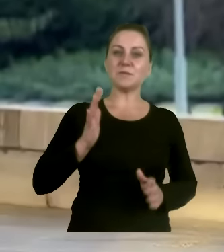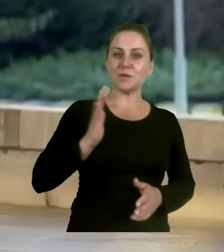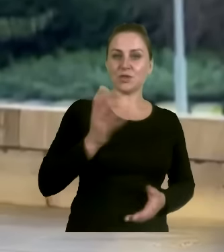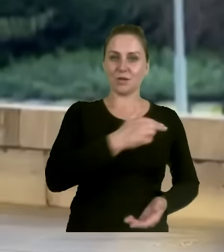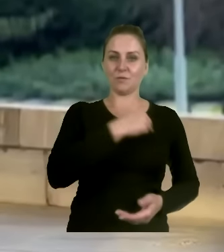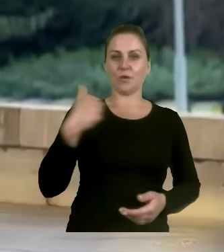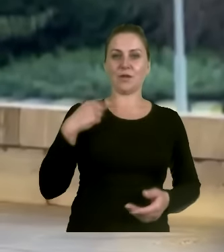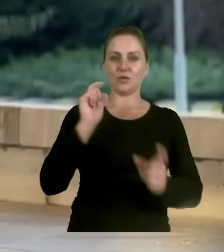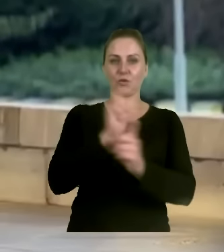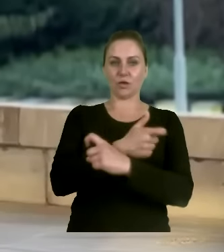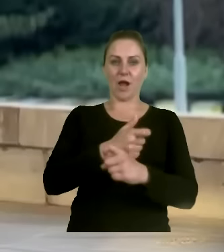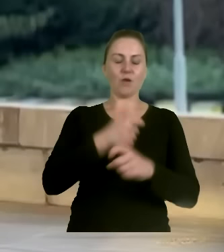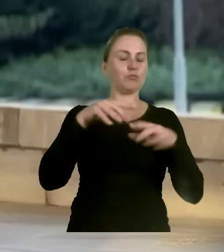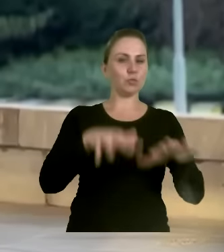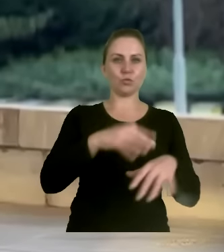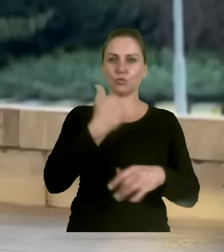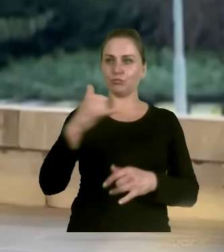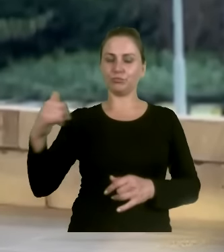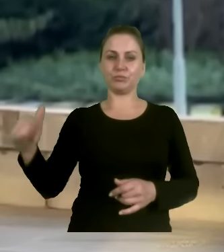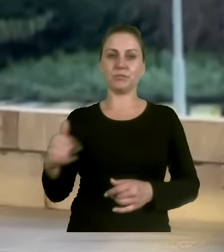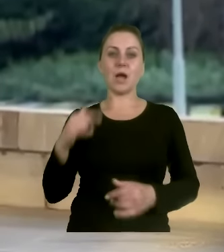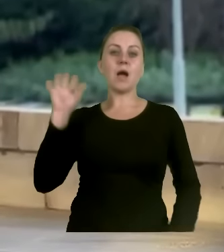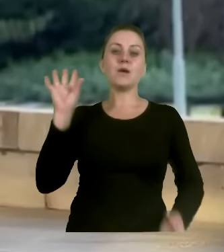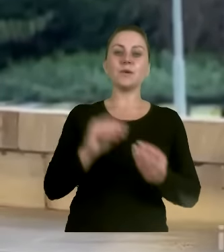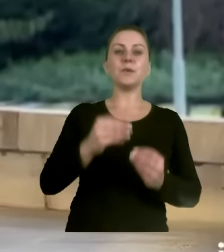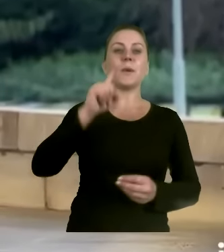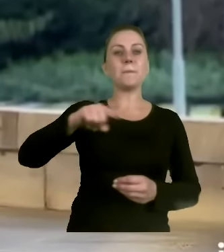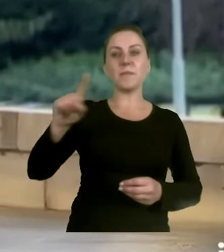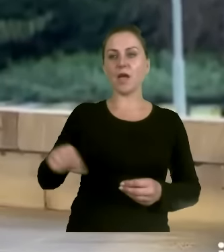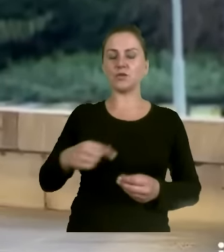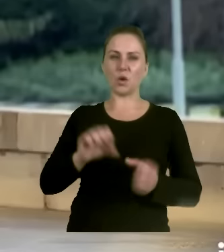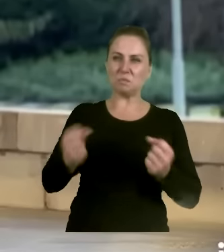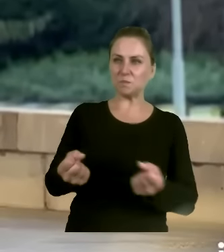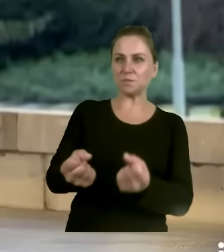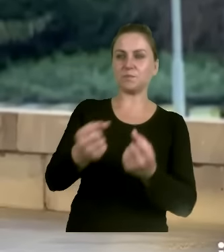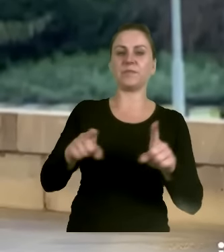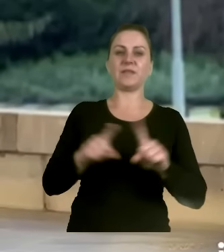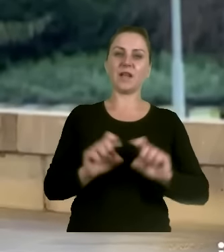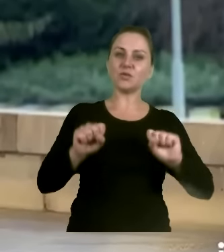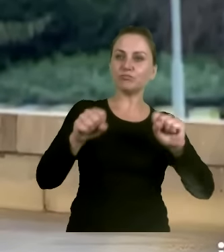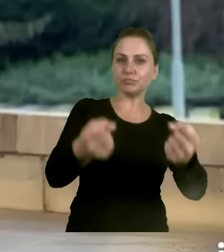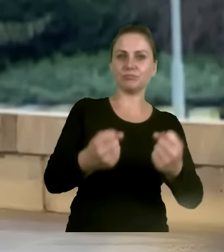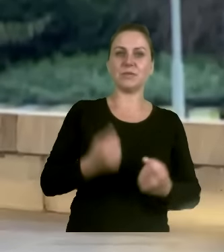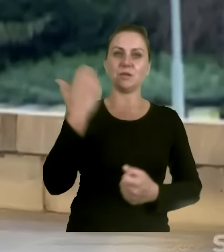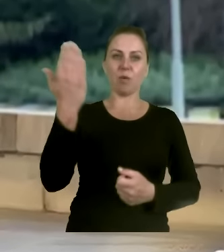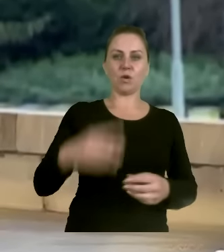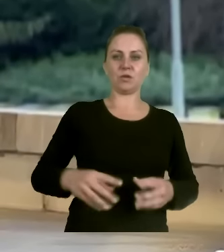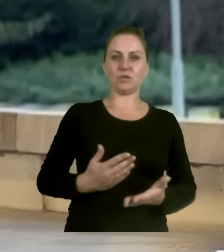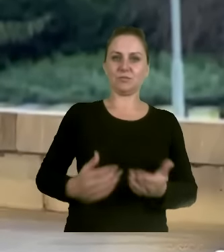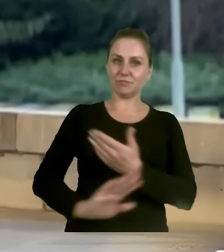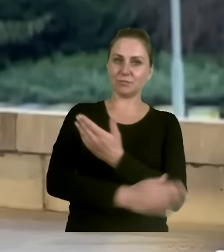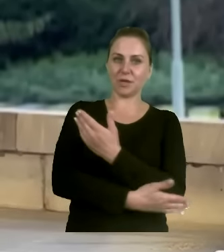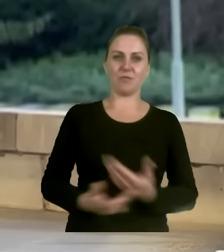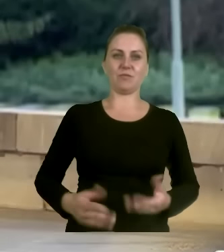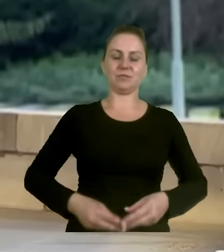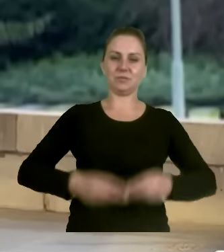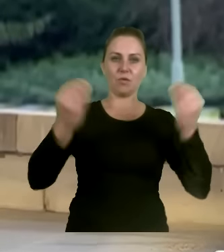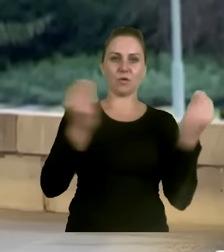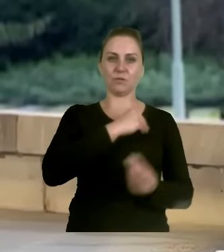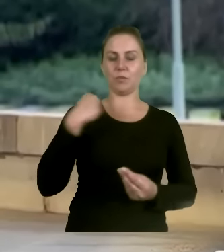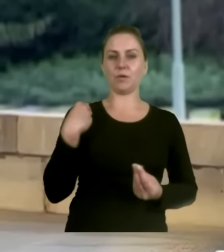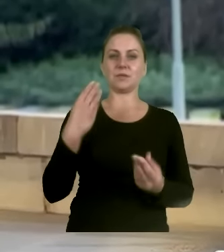innych. Ostatnie miesiące pokazały, że presja ma sens i ruch społeczny wspierający rozwój Polski odnosi sukcesy.